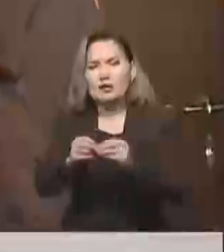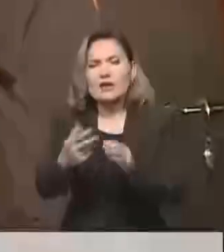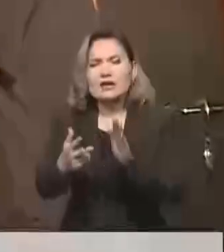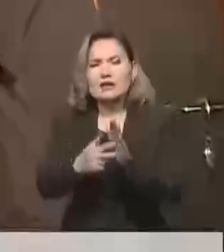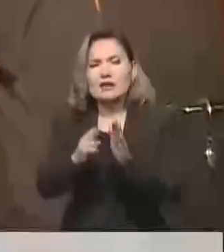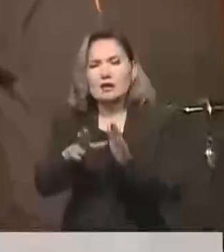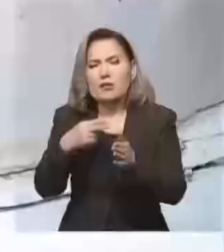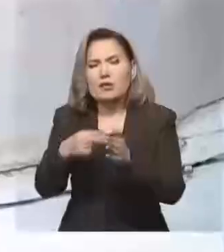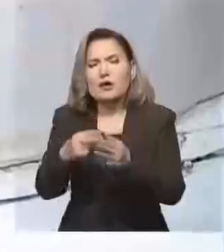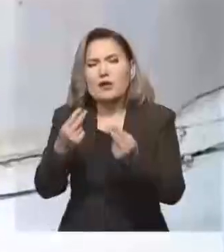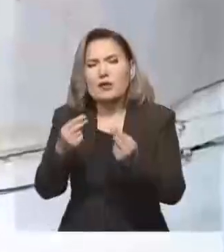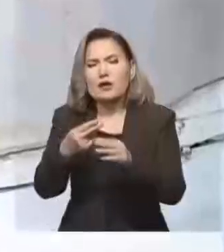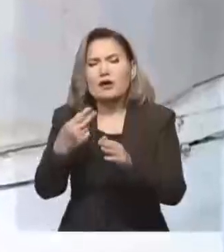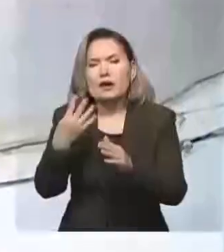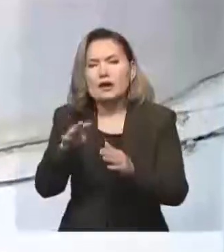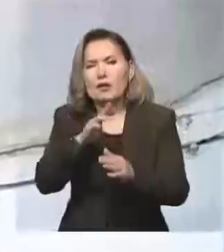40 миллион теңге бөлінген.